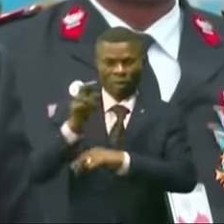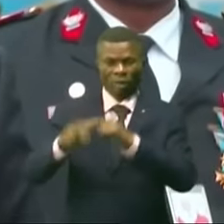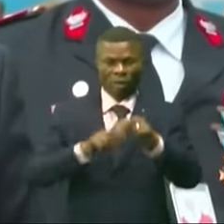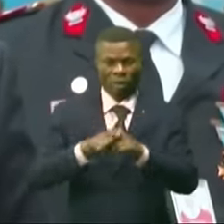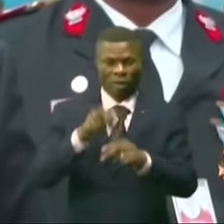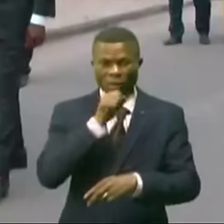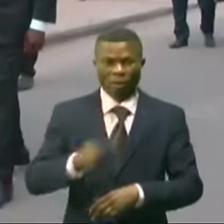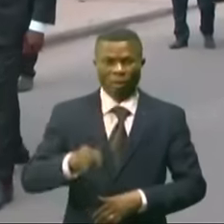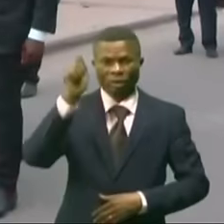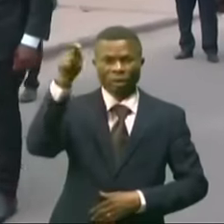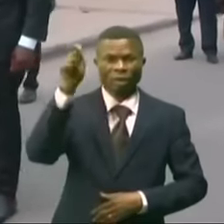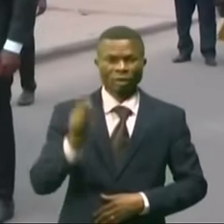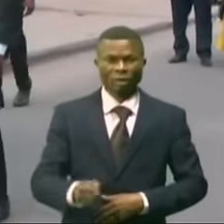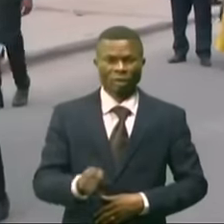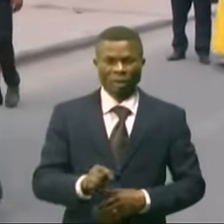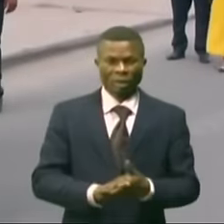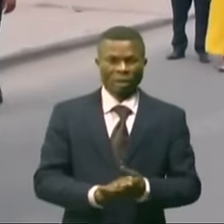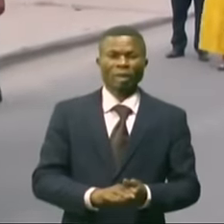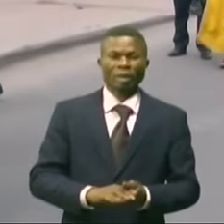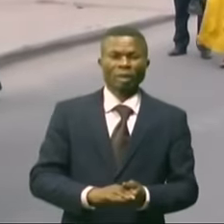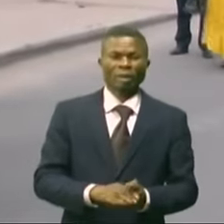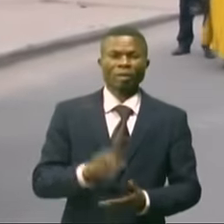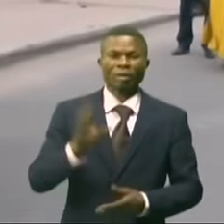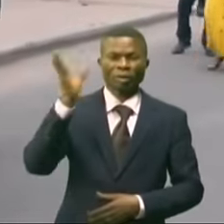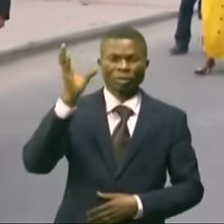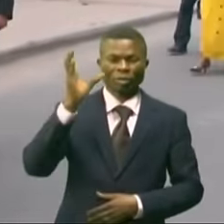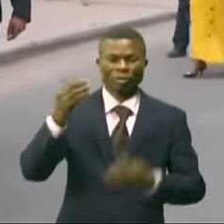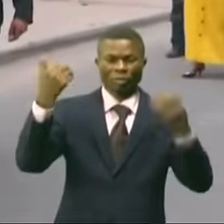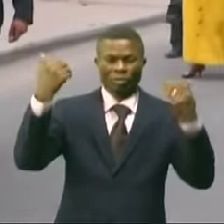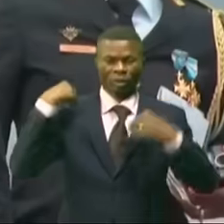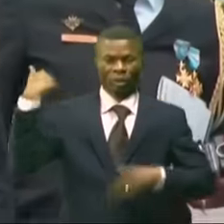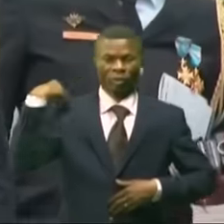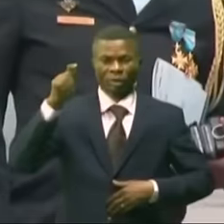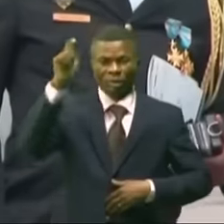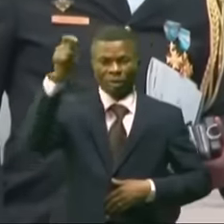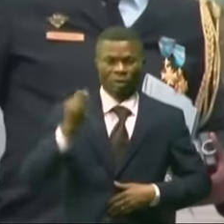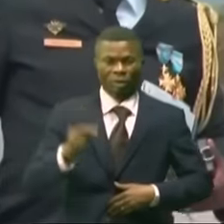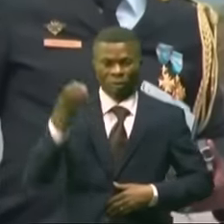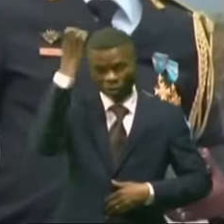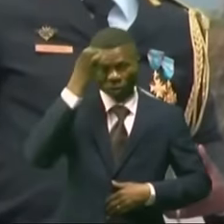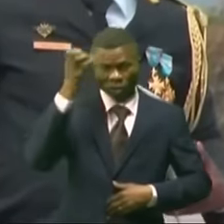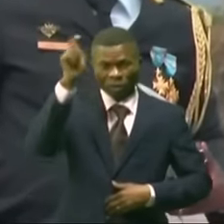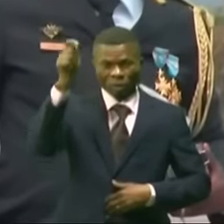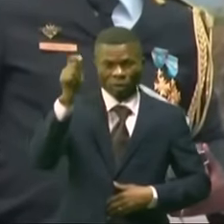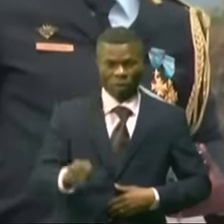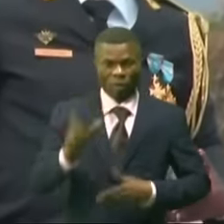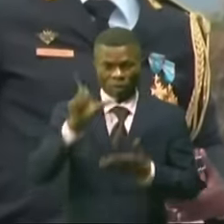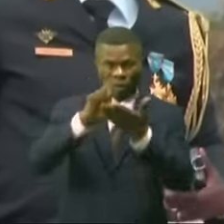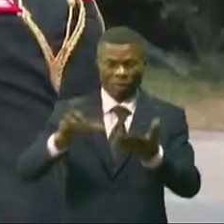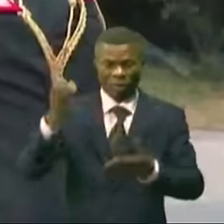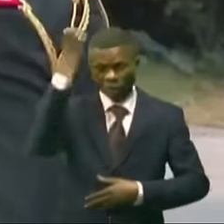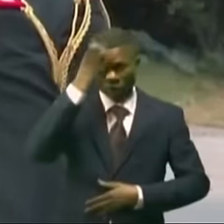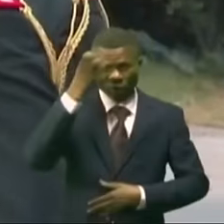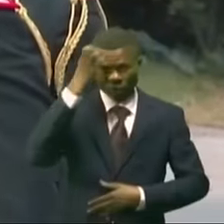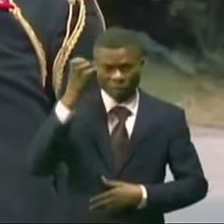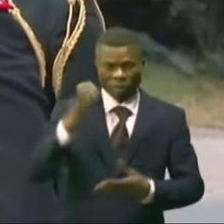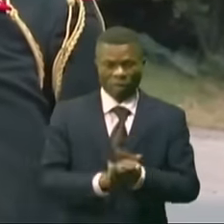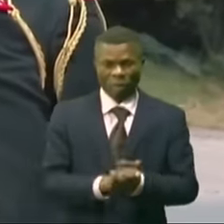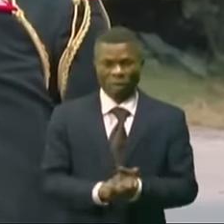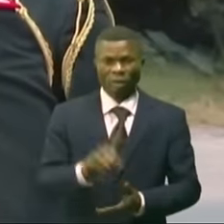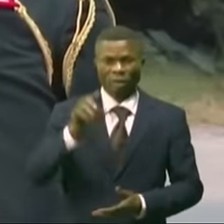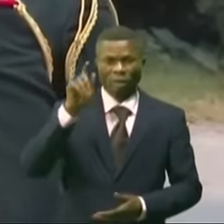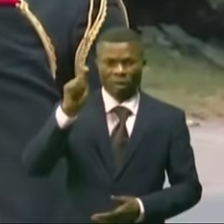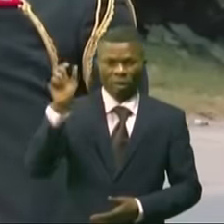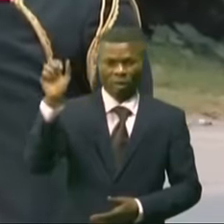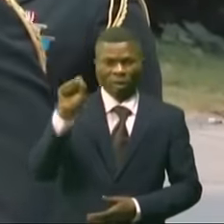nationale et ancien combattant gu mandj Vita le chef d'état-major général de fardess le lieutenant général Christian tiwé